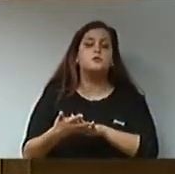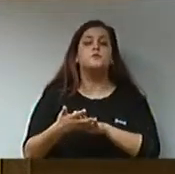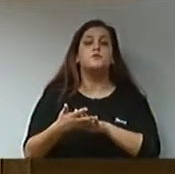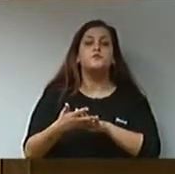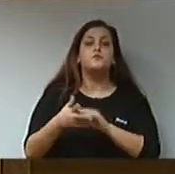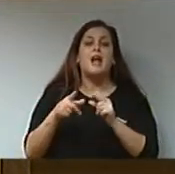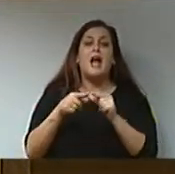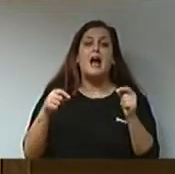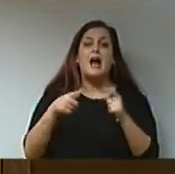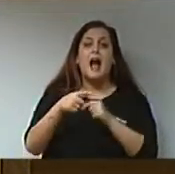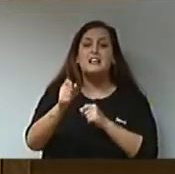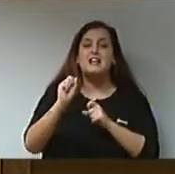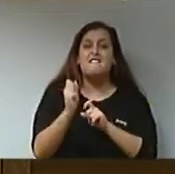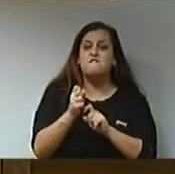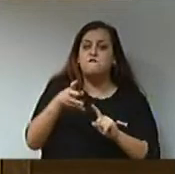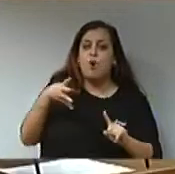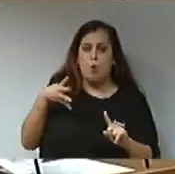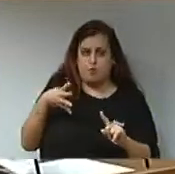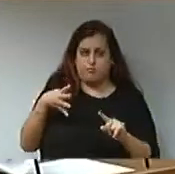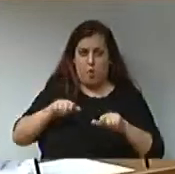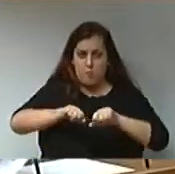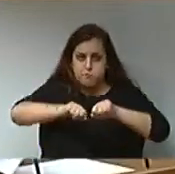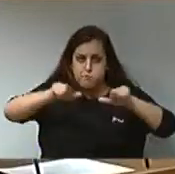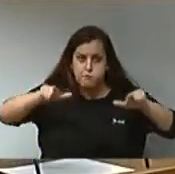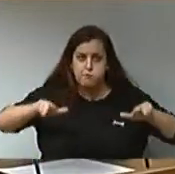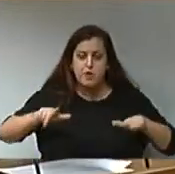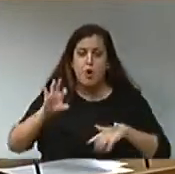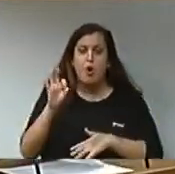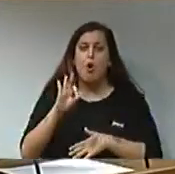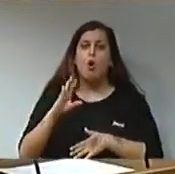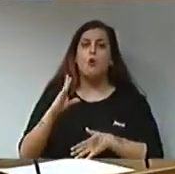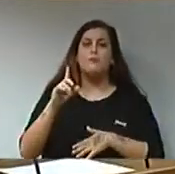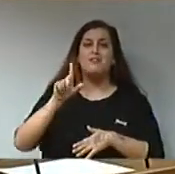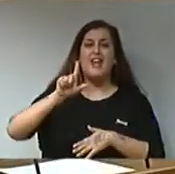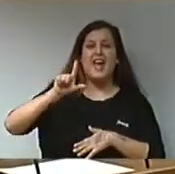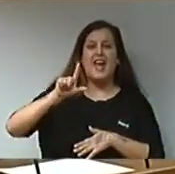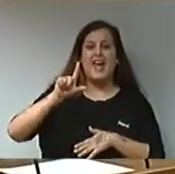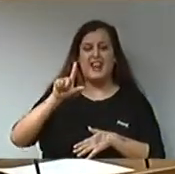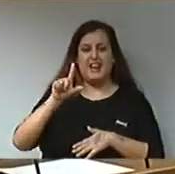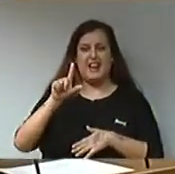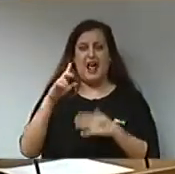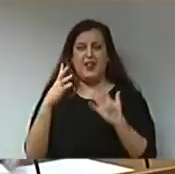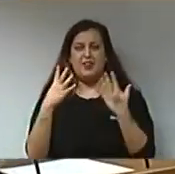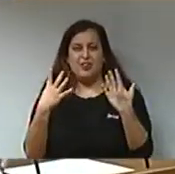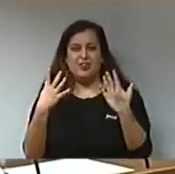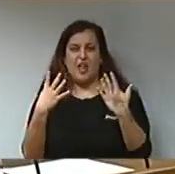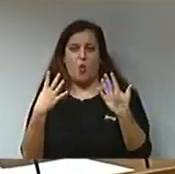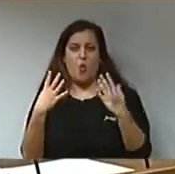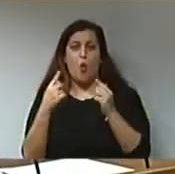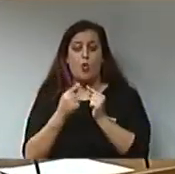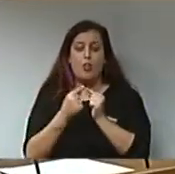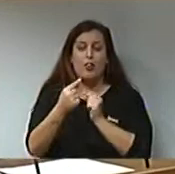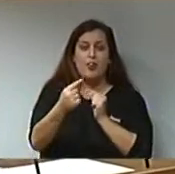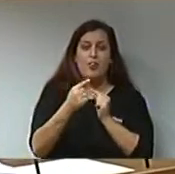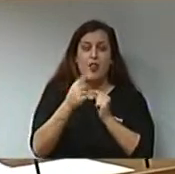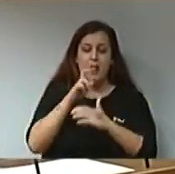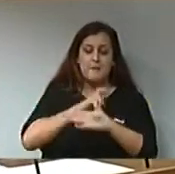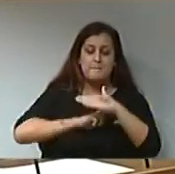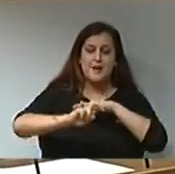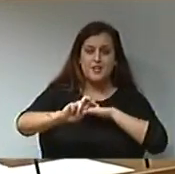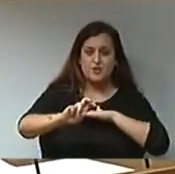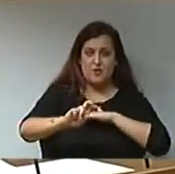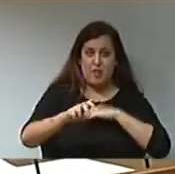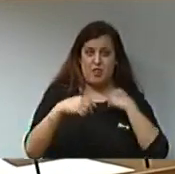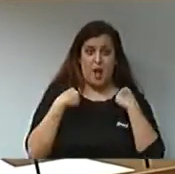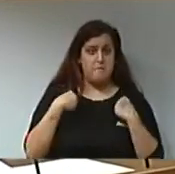gran dimensió. O què va passar en la L10 de Metro València, que se dedicaven a navegar per algunes parts d'allí, no?